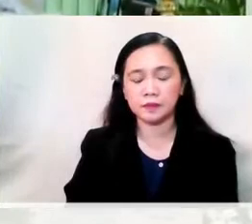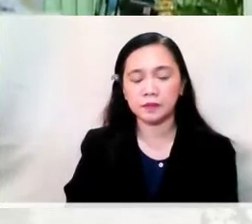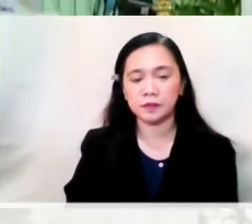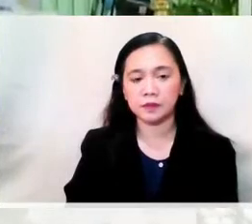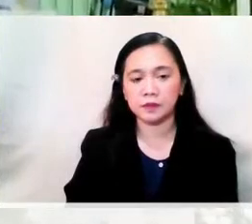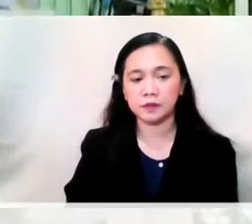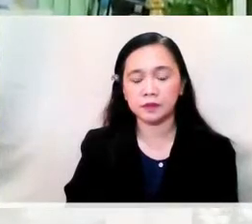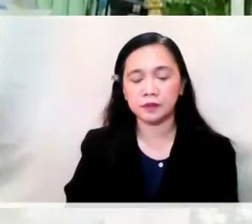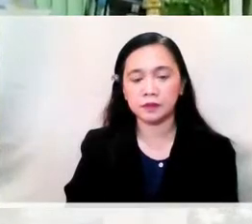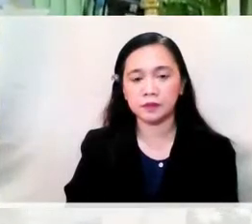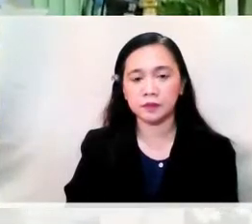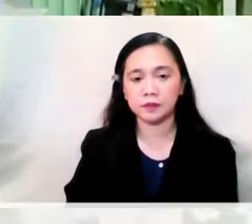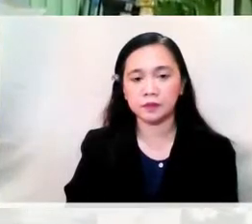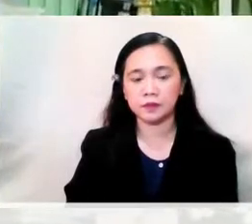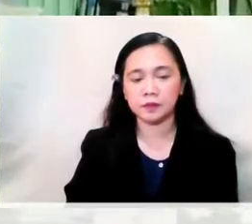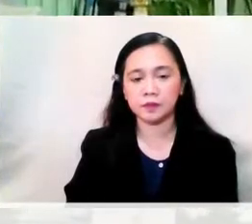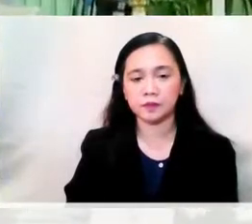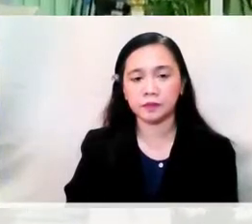masama.